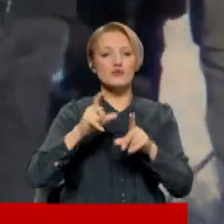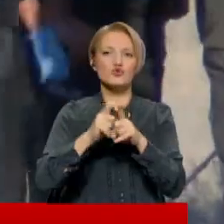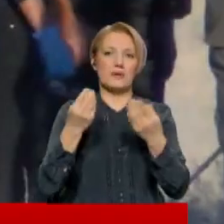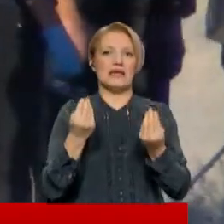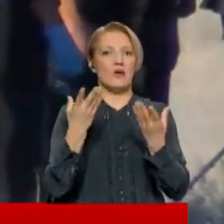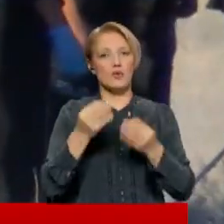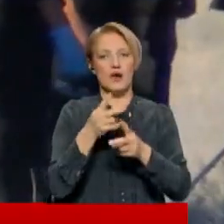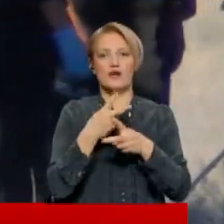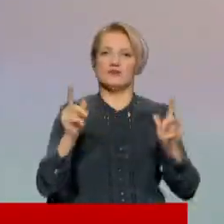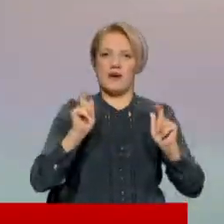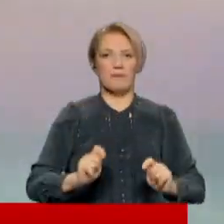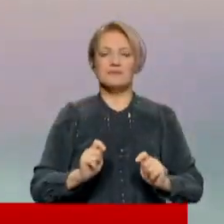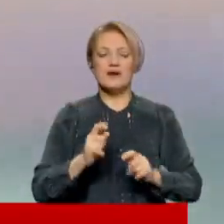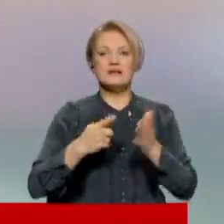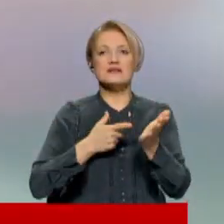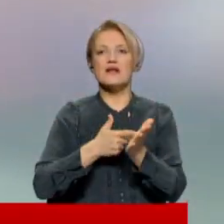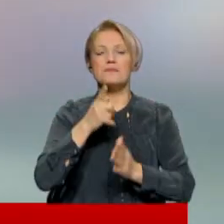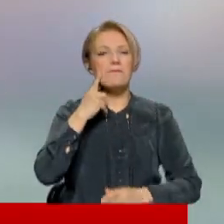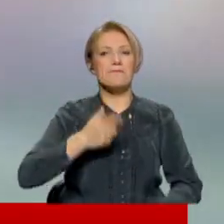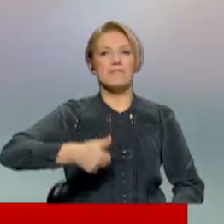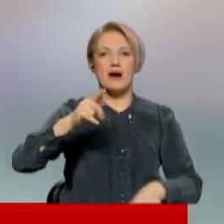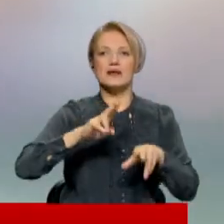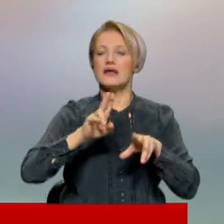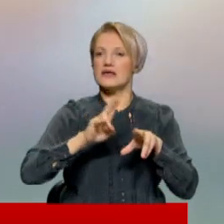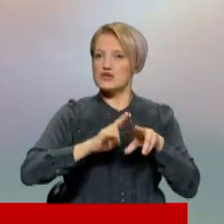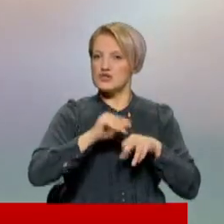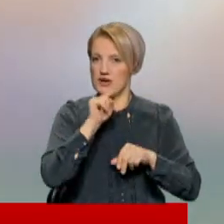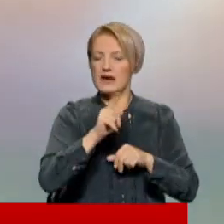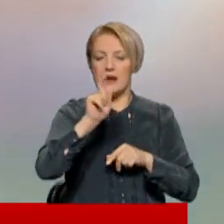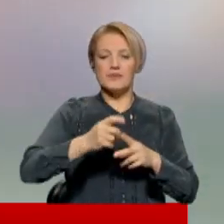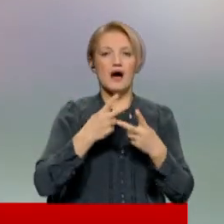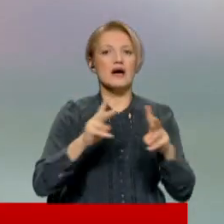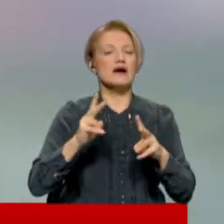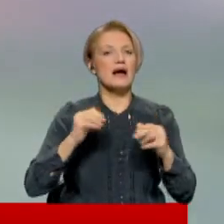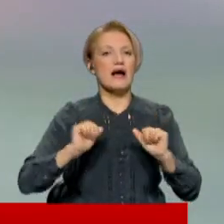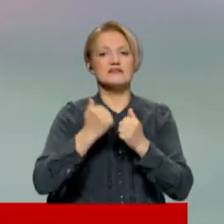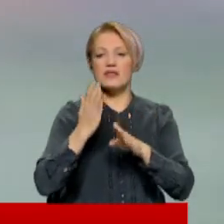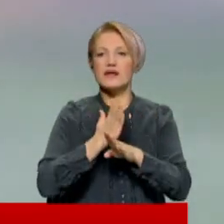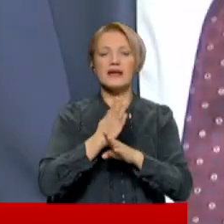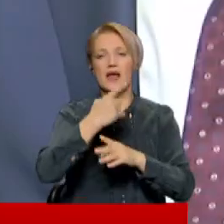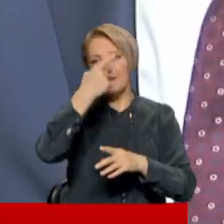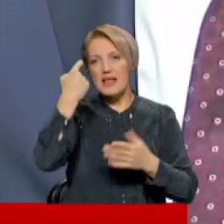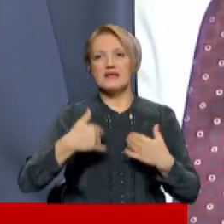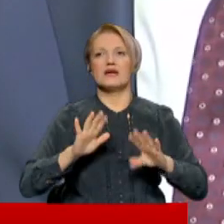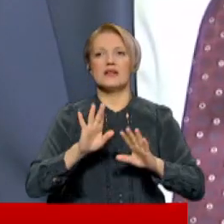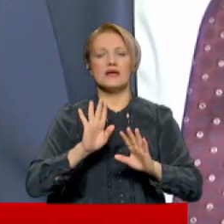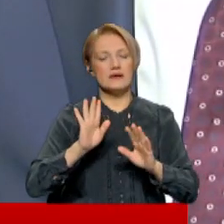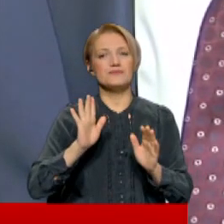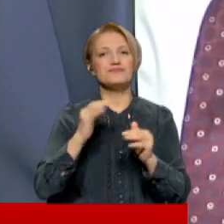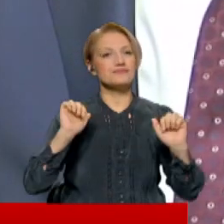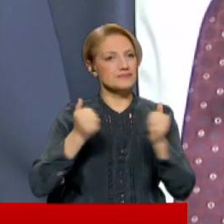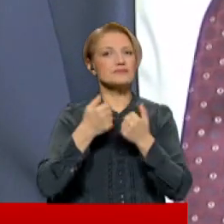durumlarının iyi olduğunu açıkladı. Tarım Bakanı Vahit Kirişçi yaptığı açıklamada kazanın nedeni henüz belli değil dedi. Kaza Kırım